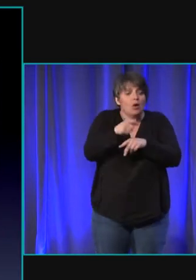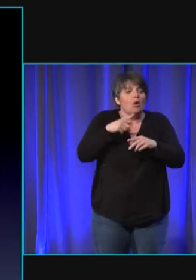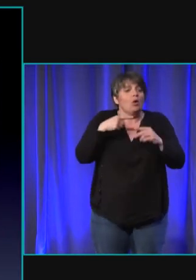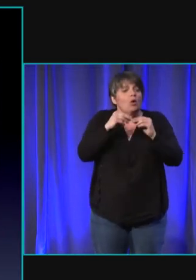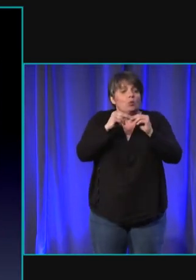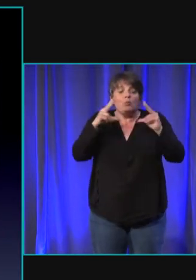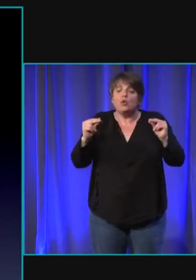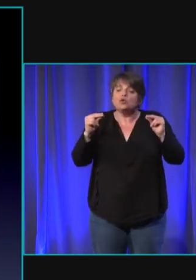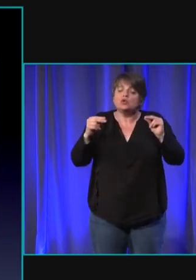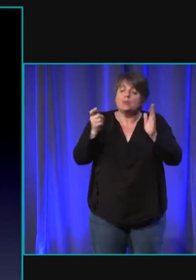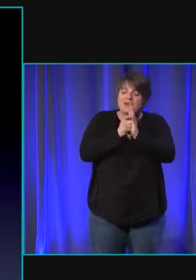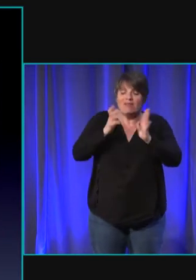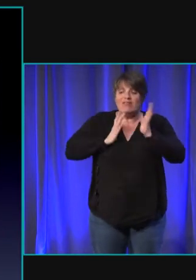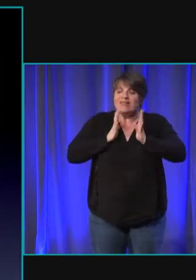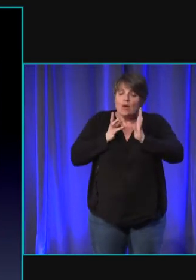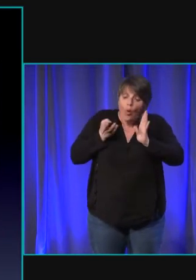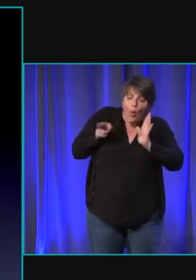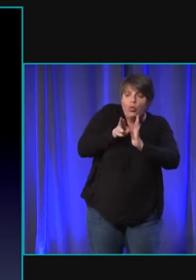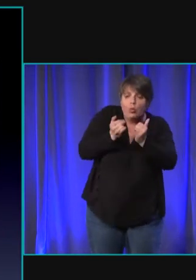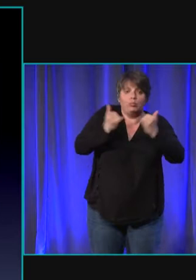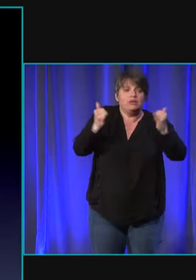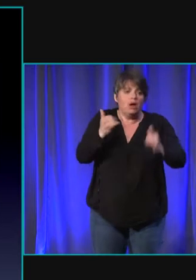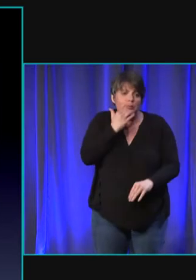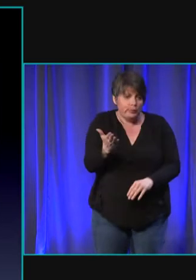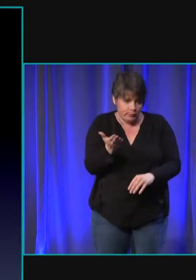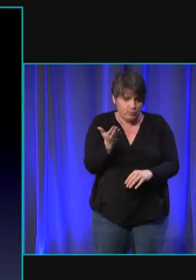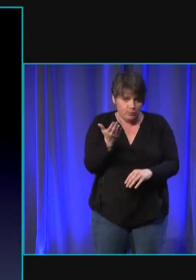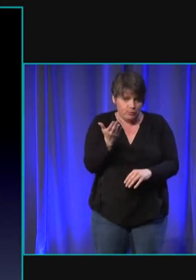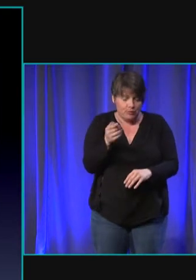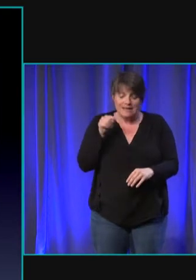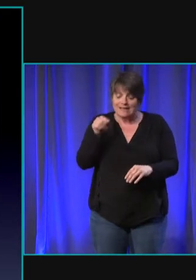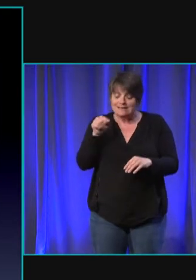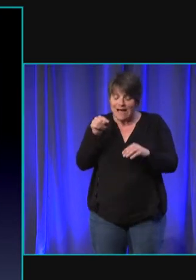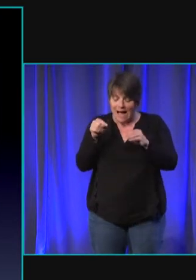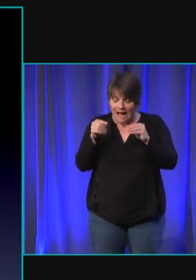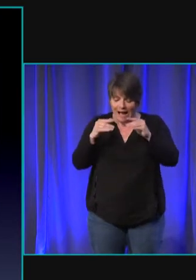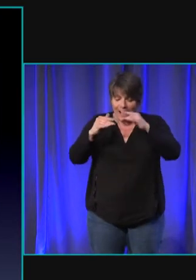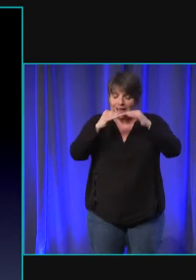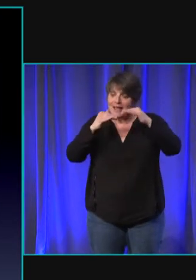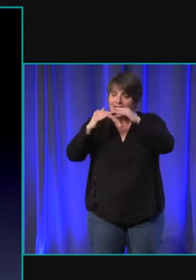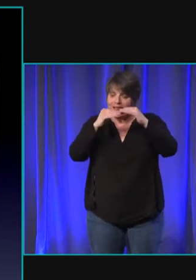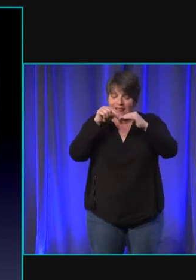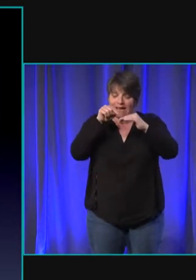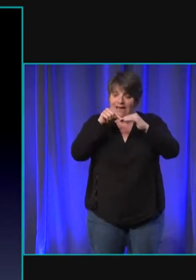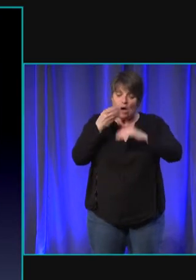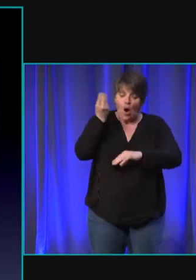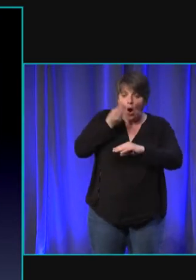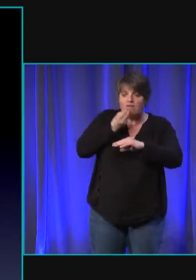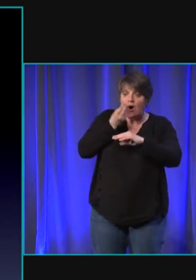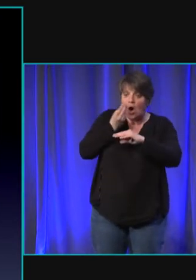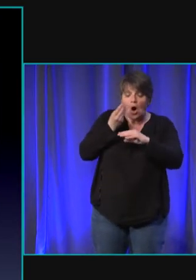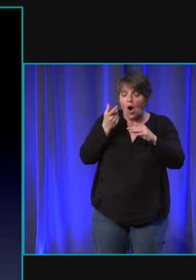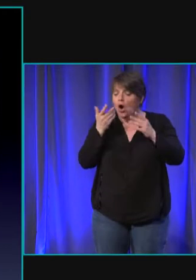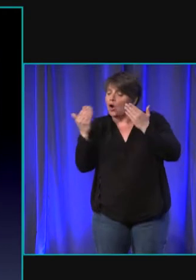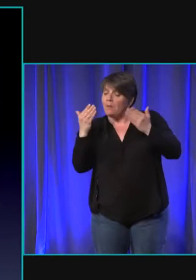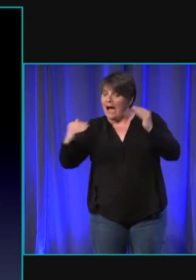état de fatigue. Alors, ce qui est intéressant, c'est de voir comment ce substrat-là, en fait, il est récupéré chez l'enfant par rapport à